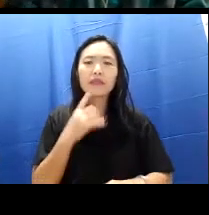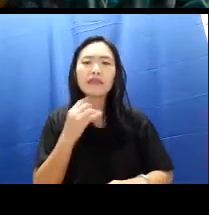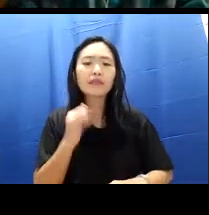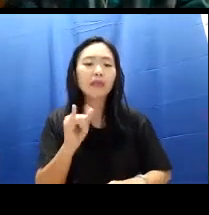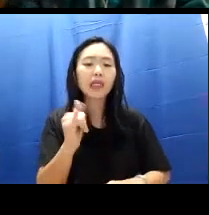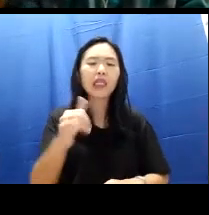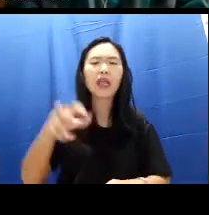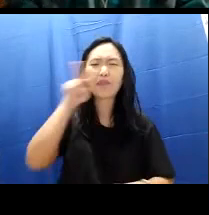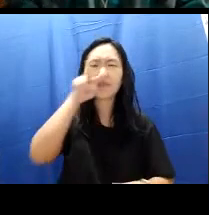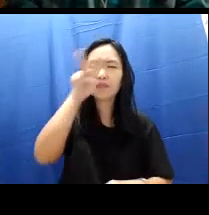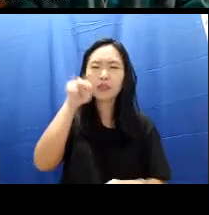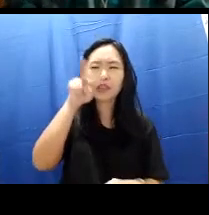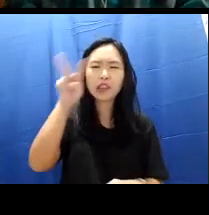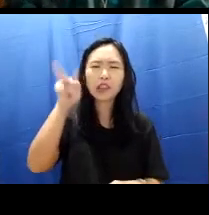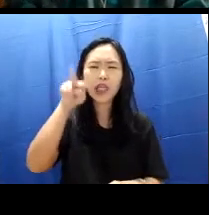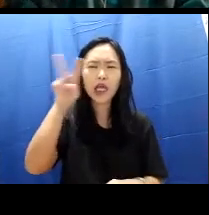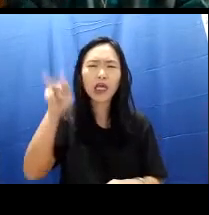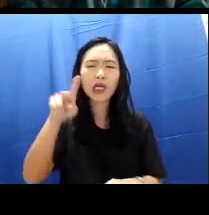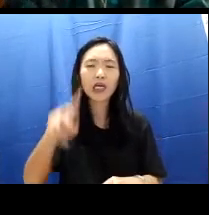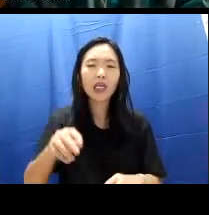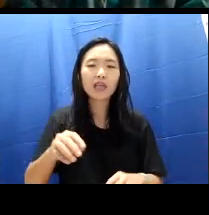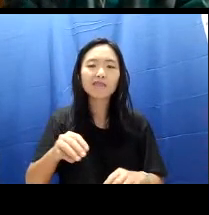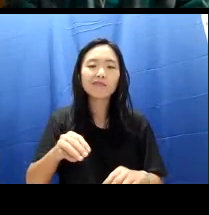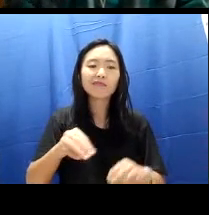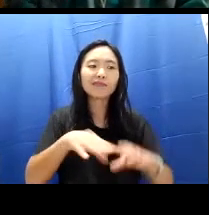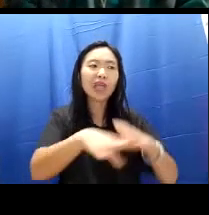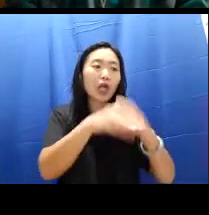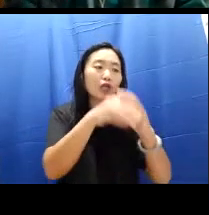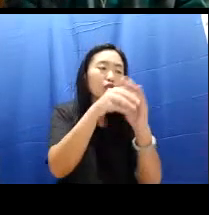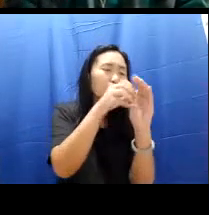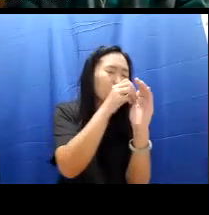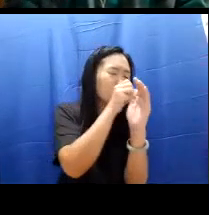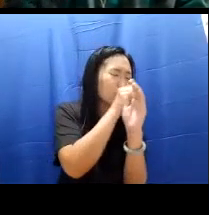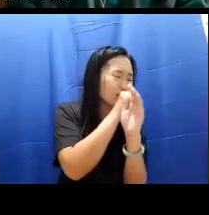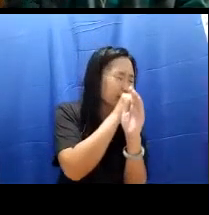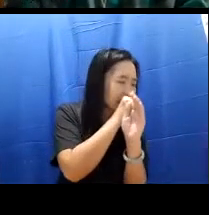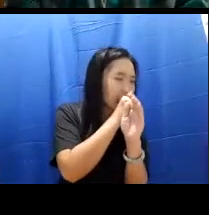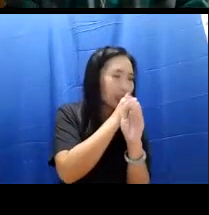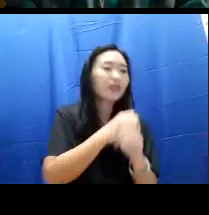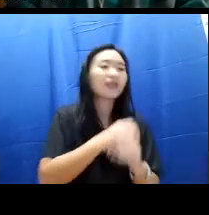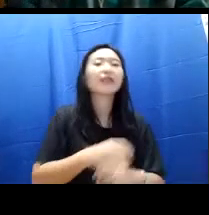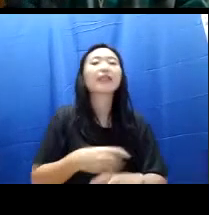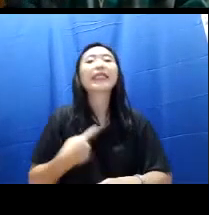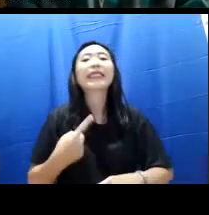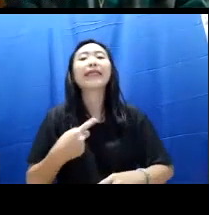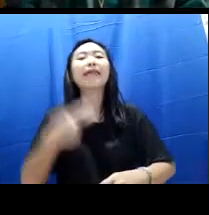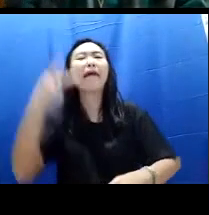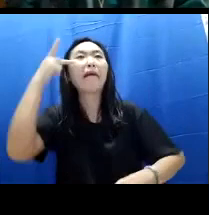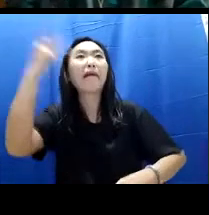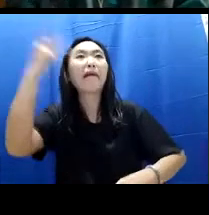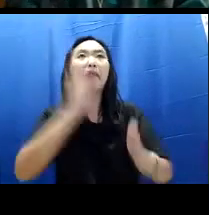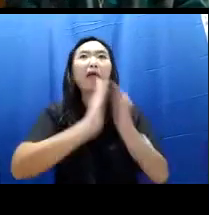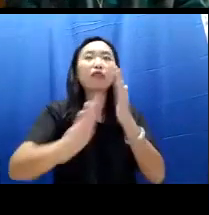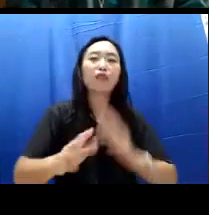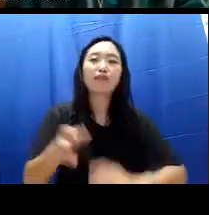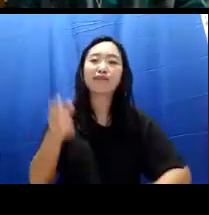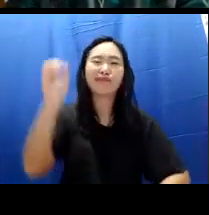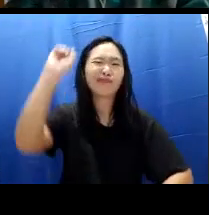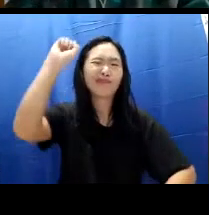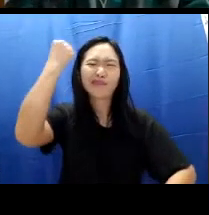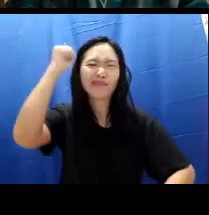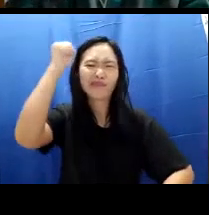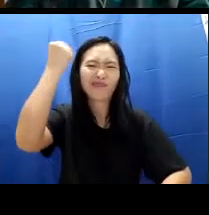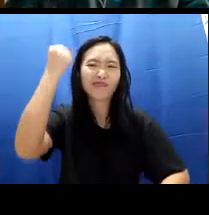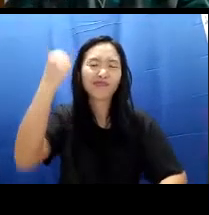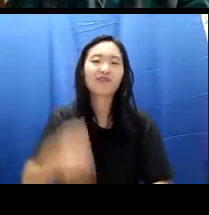mencari-cari apa yang tersembunyi di balik apa yang kelihatan gitu. Itu saya senang sekali melakukan aktivitas kayak